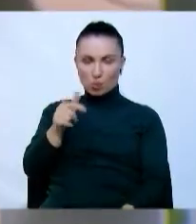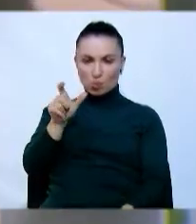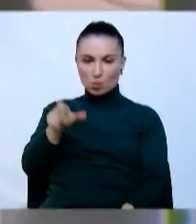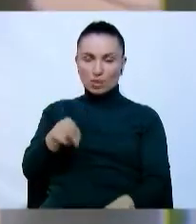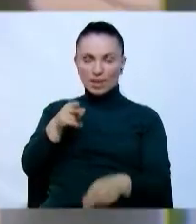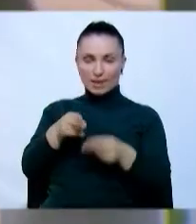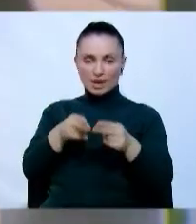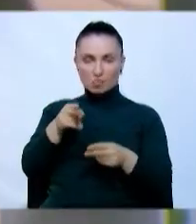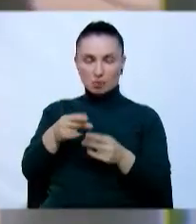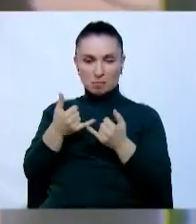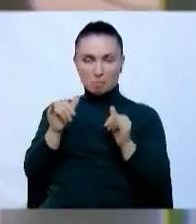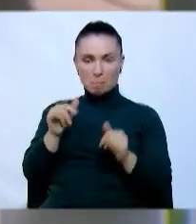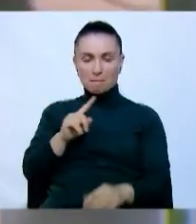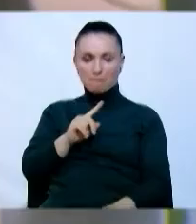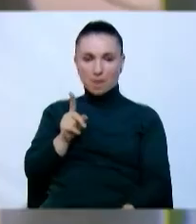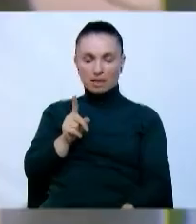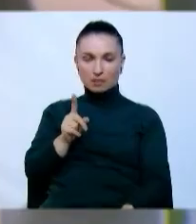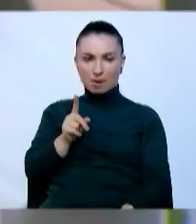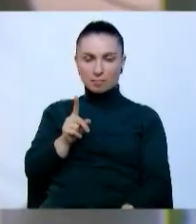ქირურგს გეუცნაურებათ, მაგრამ